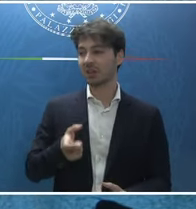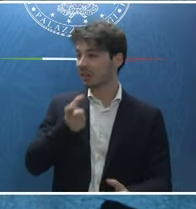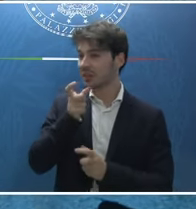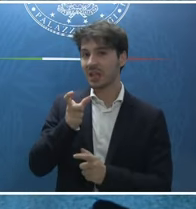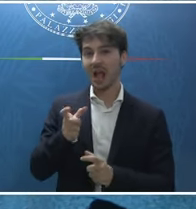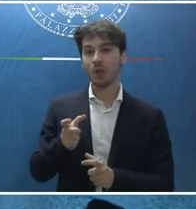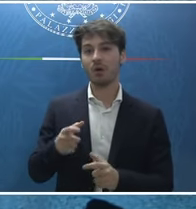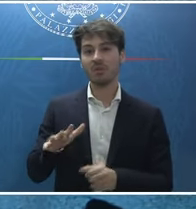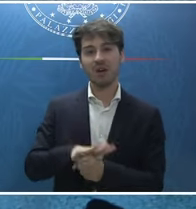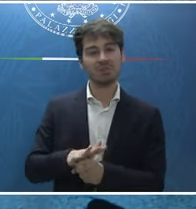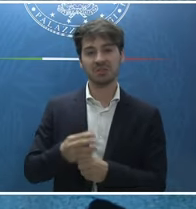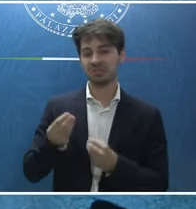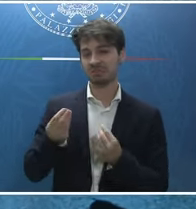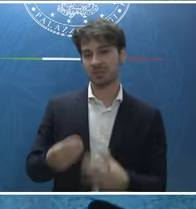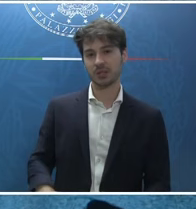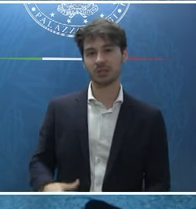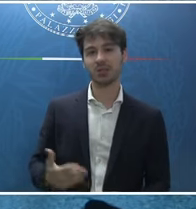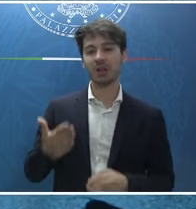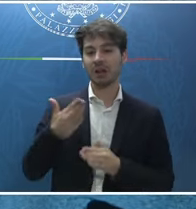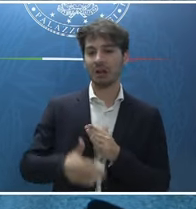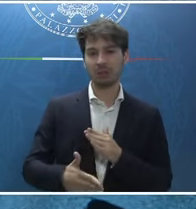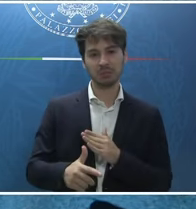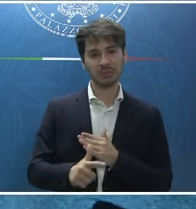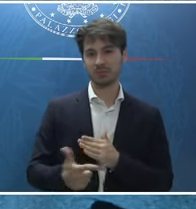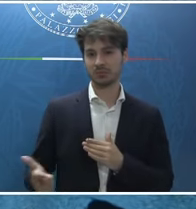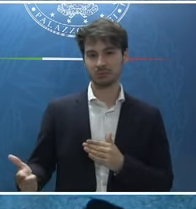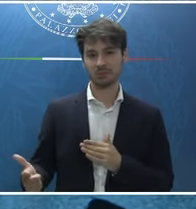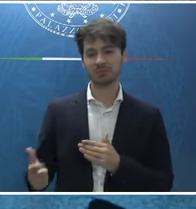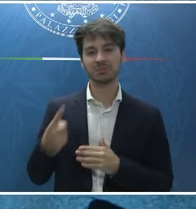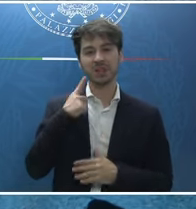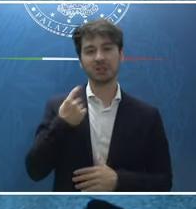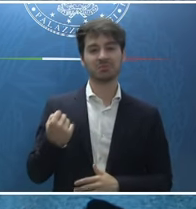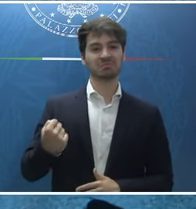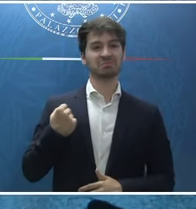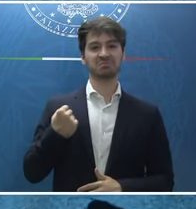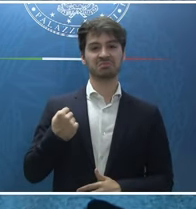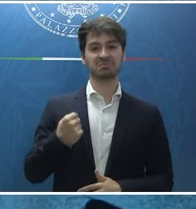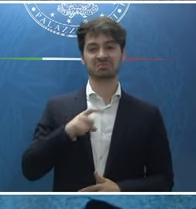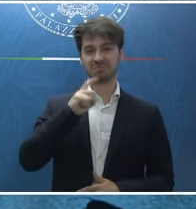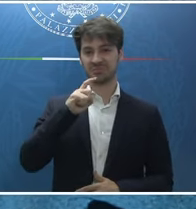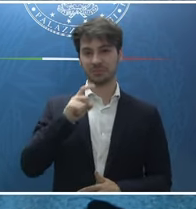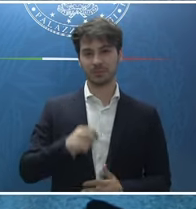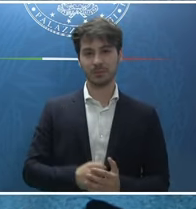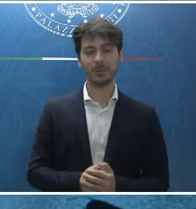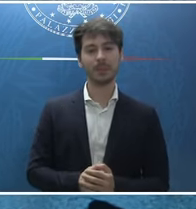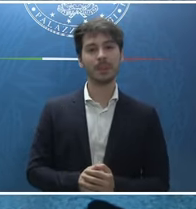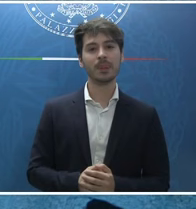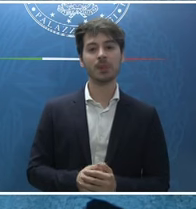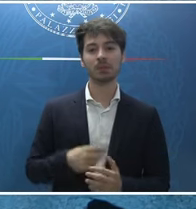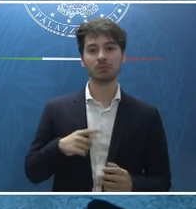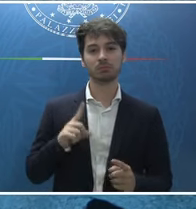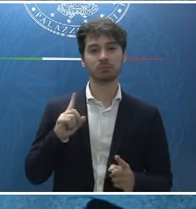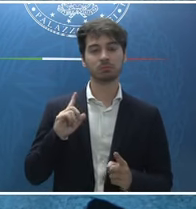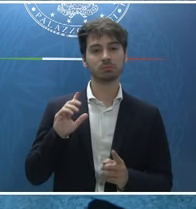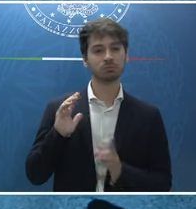con la mia famiglia, vivevo senza limiti, sentendomi onnipotente, fino a quando non ho più avuto il